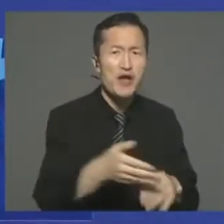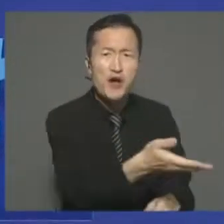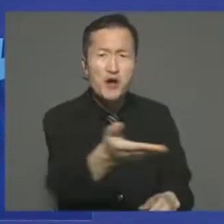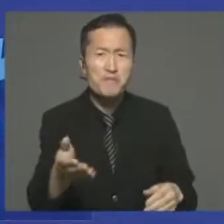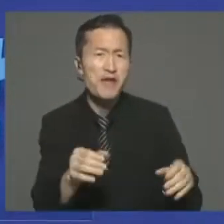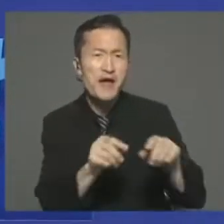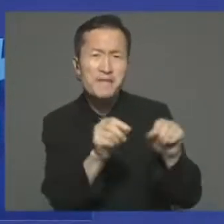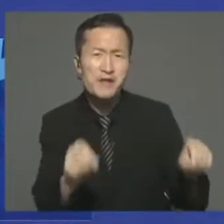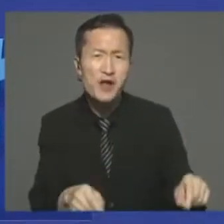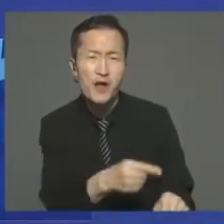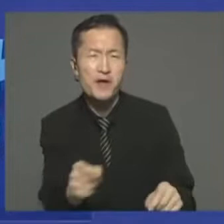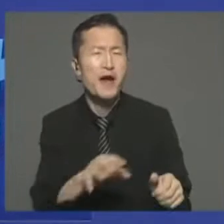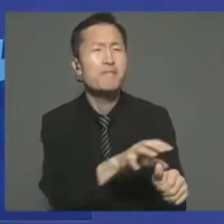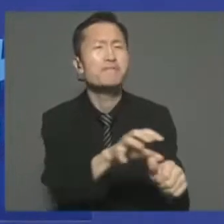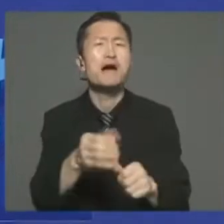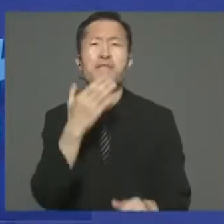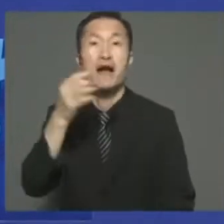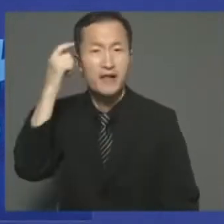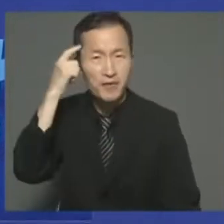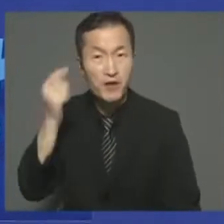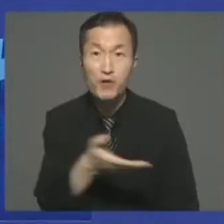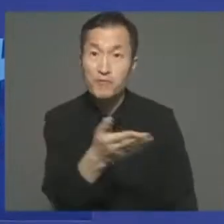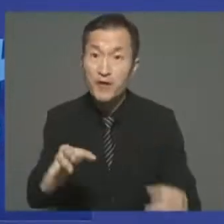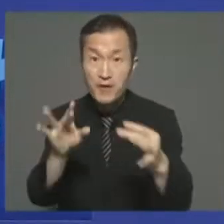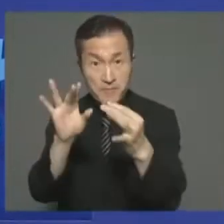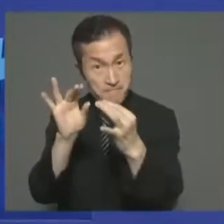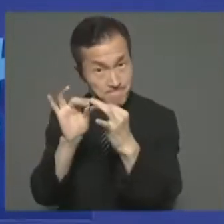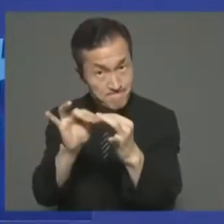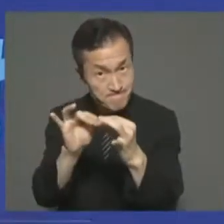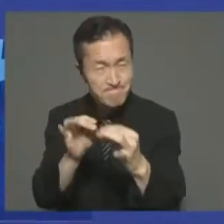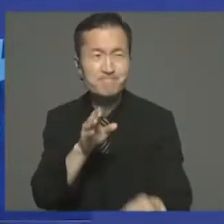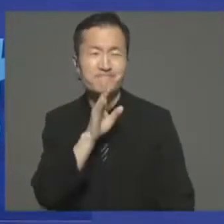지킬 수 있다고 생각합니다. 여러분도 그렇게 생각하시죠?